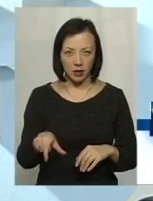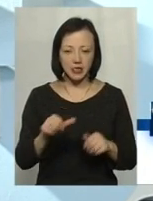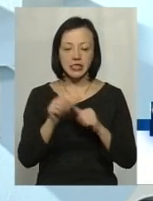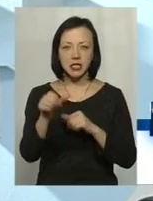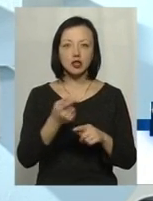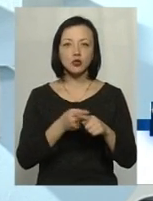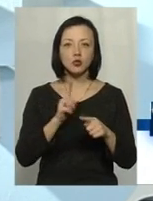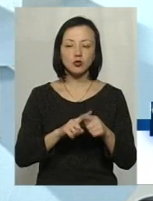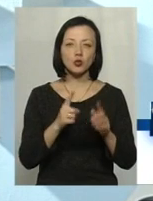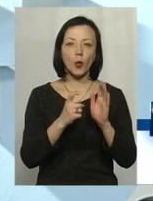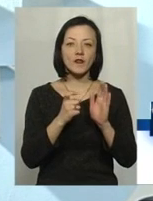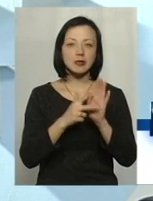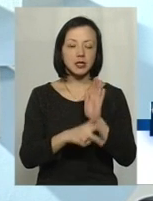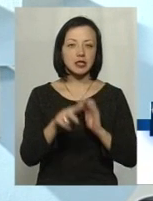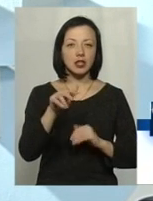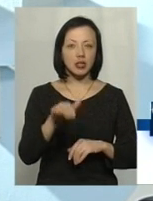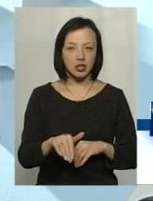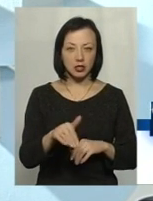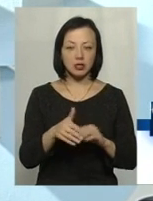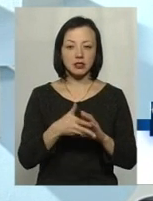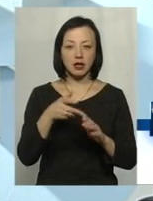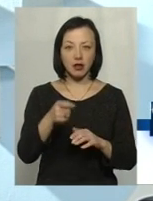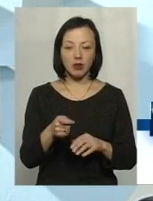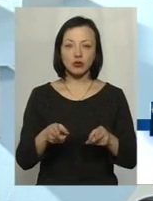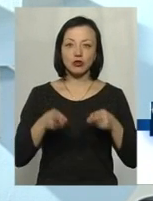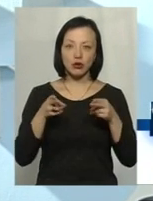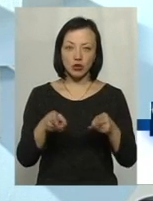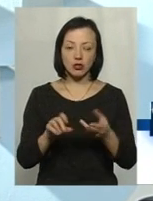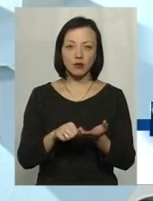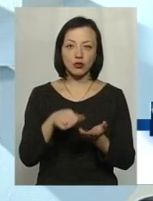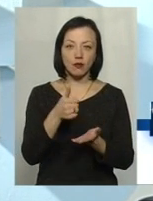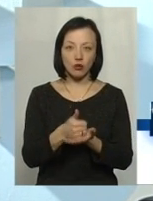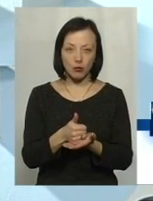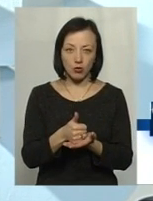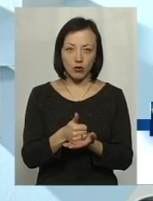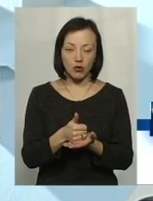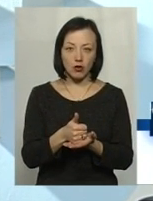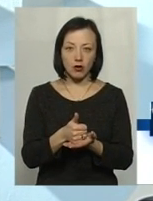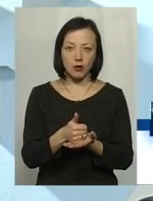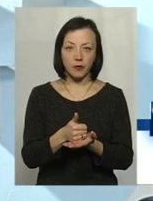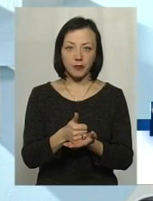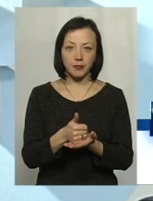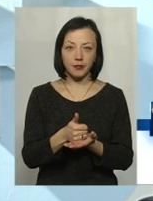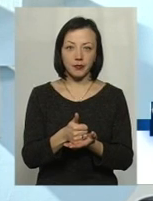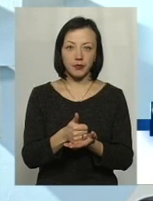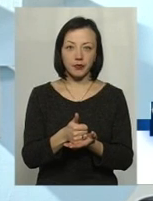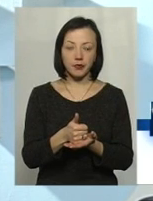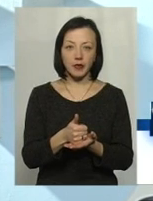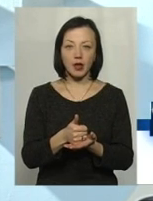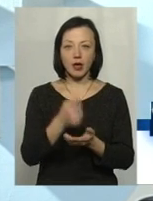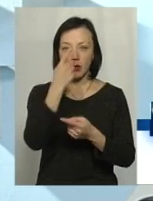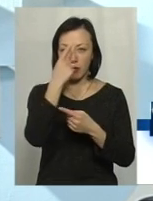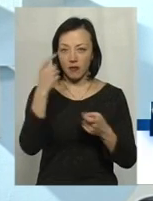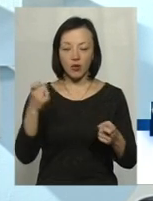цих 180 тисяч заяв про повідомлення про злочини та пригоду в основному виросли повідомлення